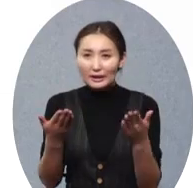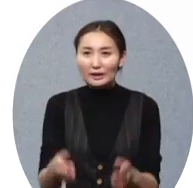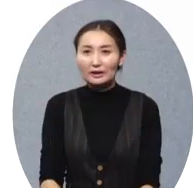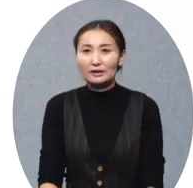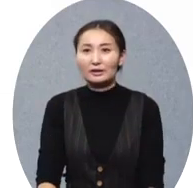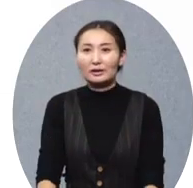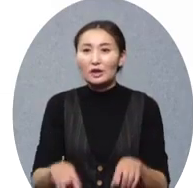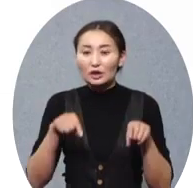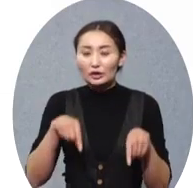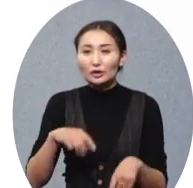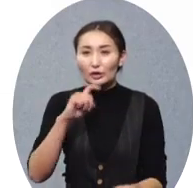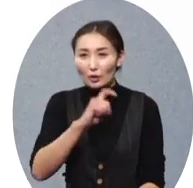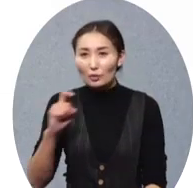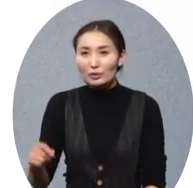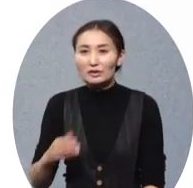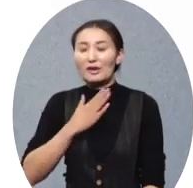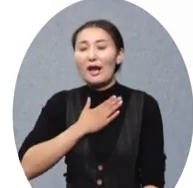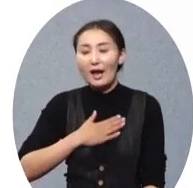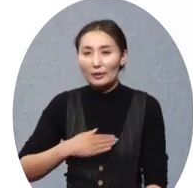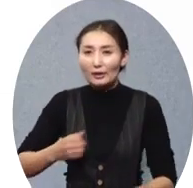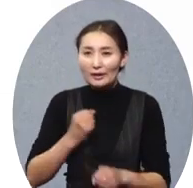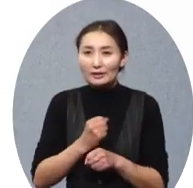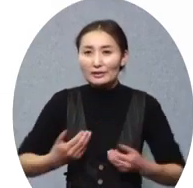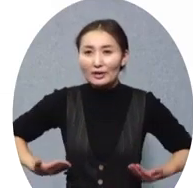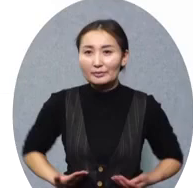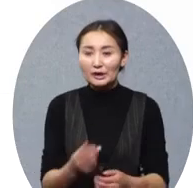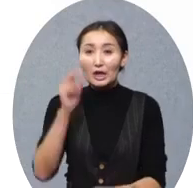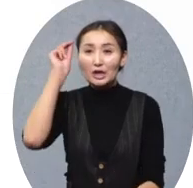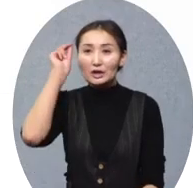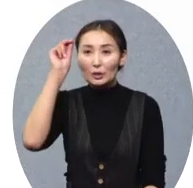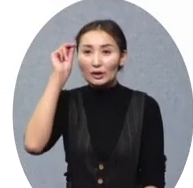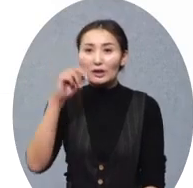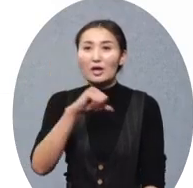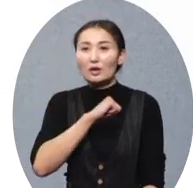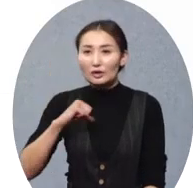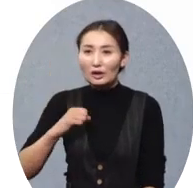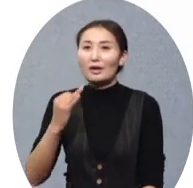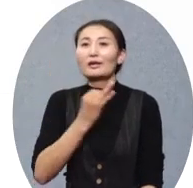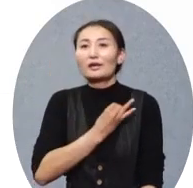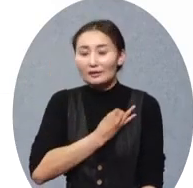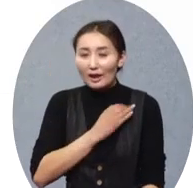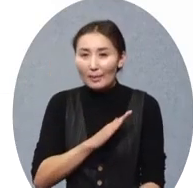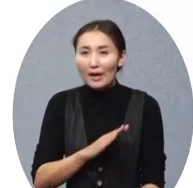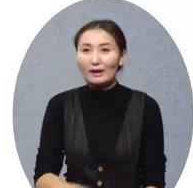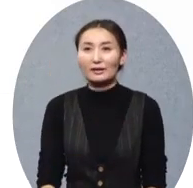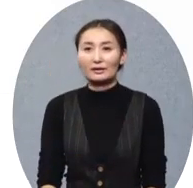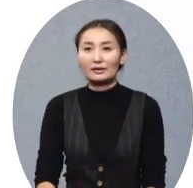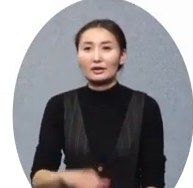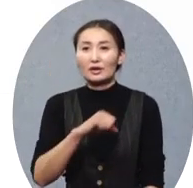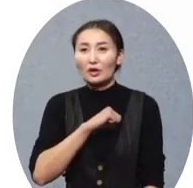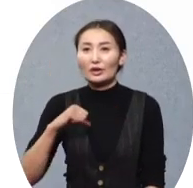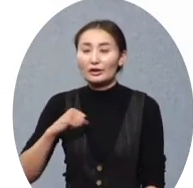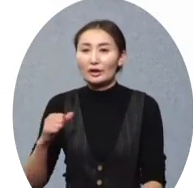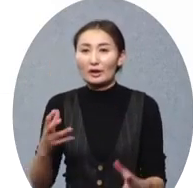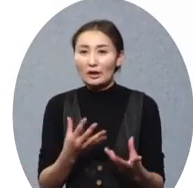гэдэг маань одоо өнөөдөр хүмүүс хэвийн ажиллаж амьдрах, суралцах, за өөртөө итгэлтэй байх,